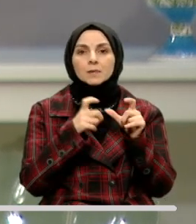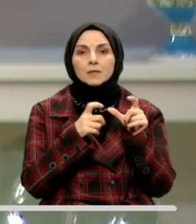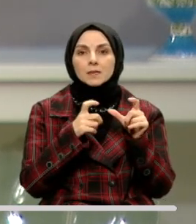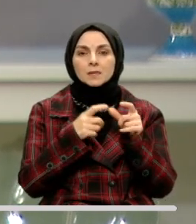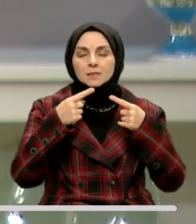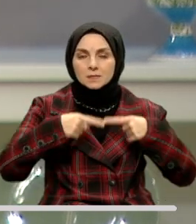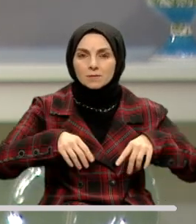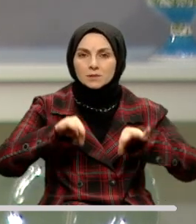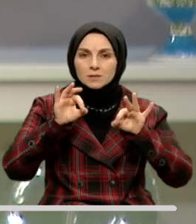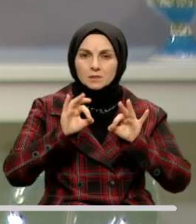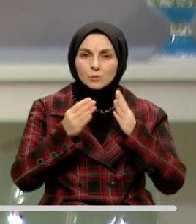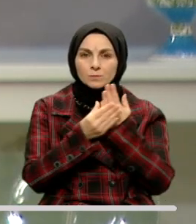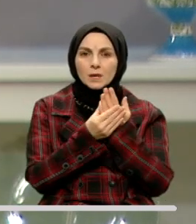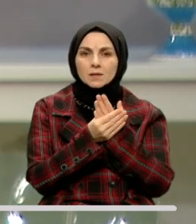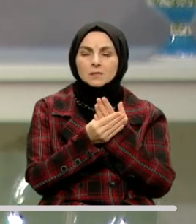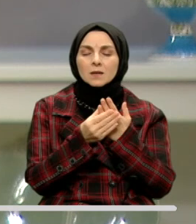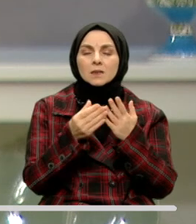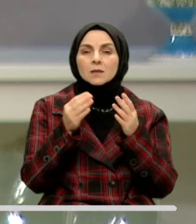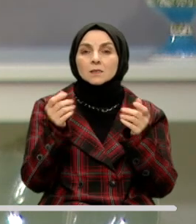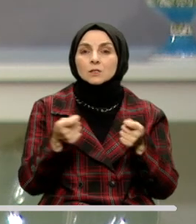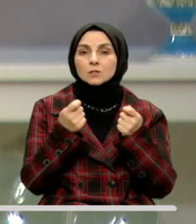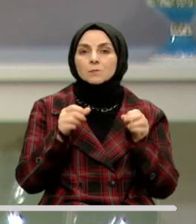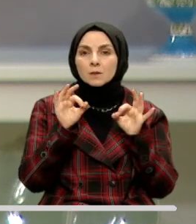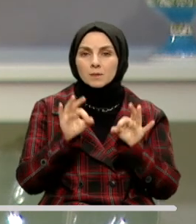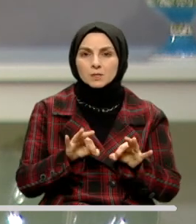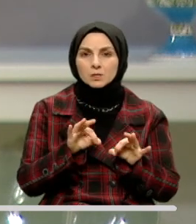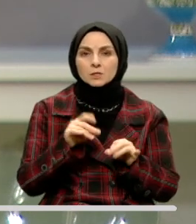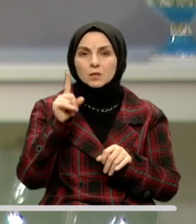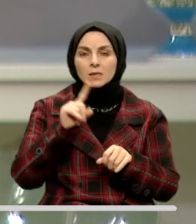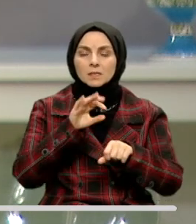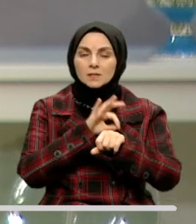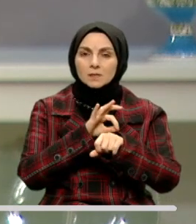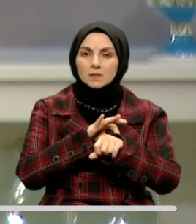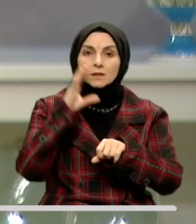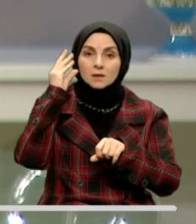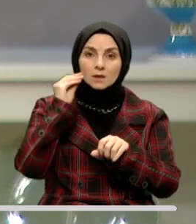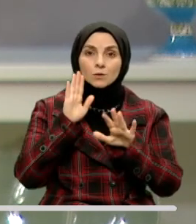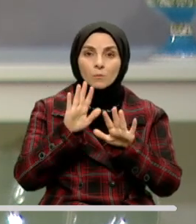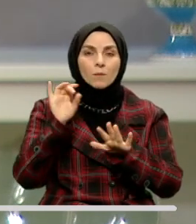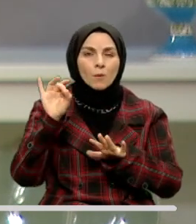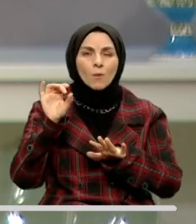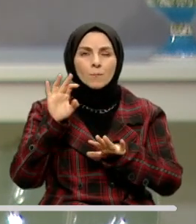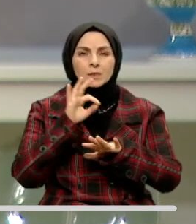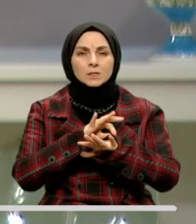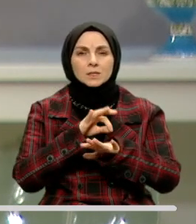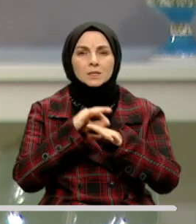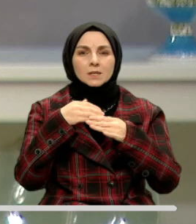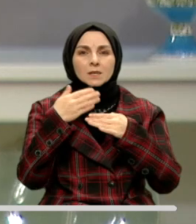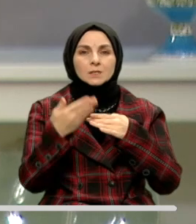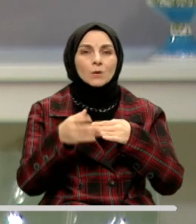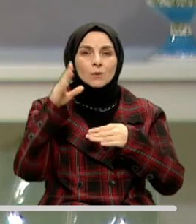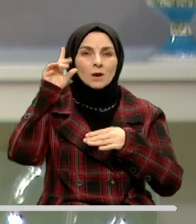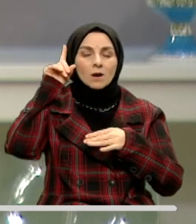hazırlanıyorum. Dersin başına geçince ilk dakikalarda anlıyorum ama yaklaşık 10-15 dakika sonra zihnim farklı düşüncelere kayıyor. Bu aslında işte sorularda da olan.